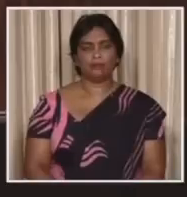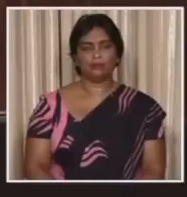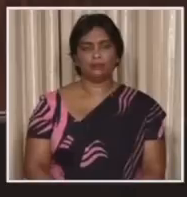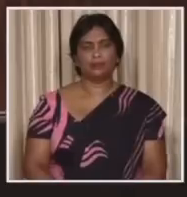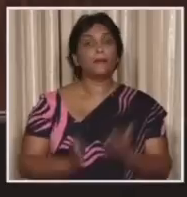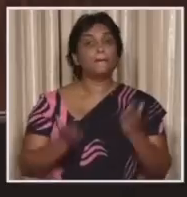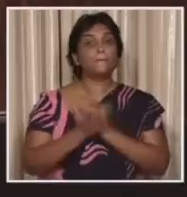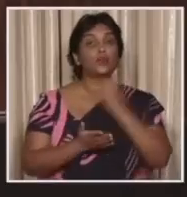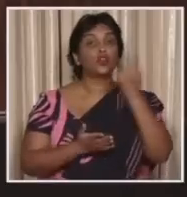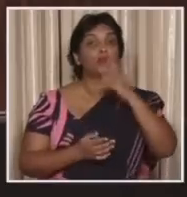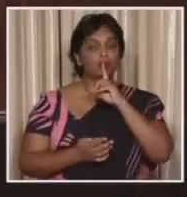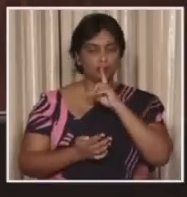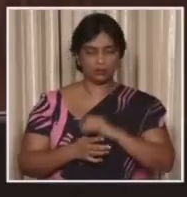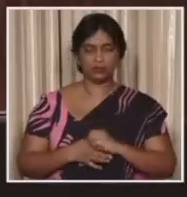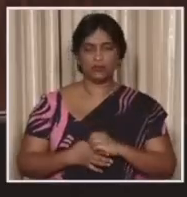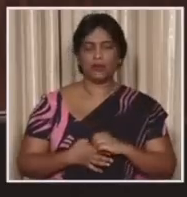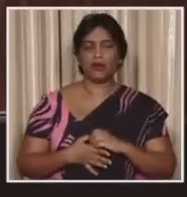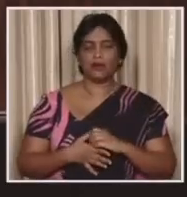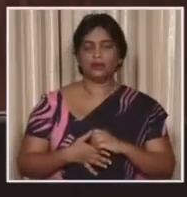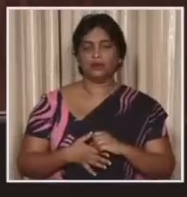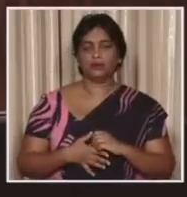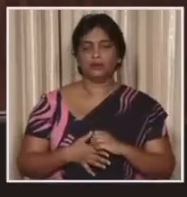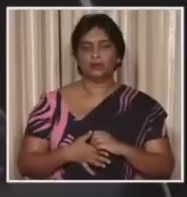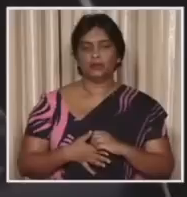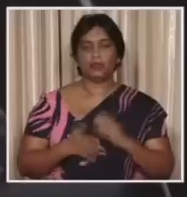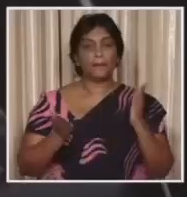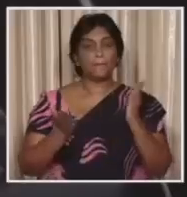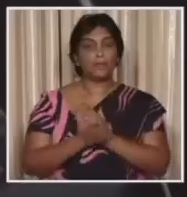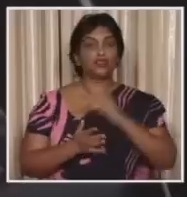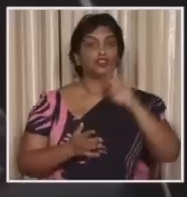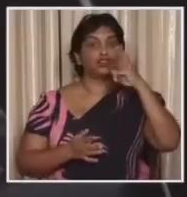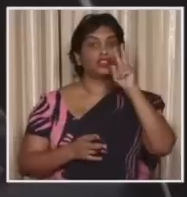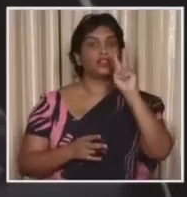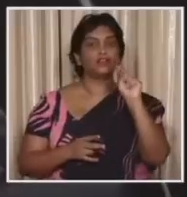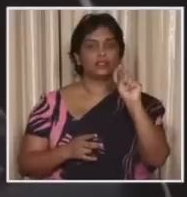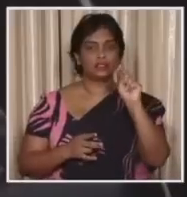පිටුවංගේ කියන්න. පිටුවංගේ කියන්න ගරු. පිටුවංගේ 320.